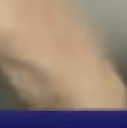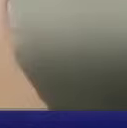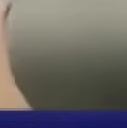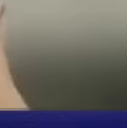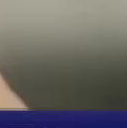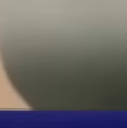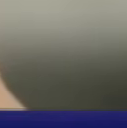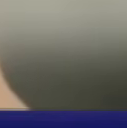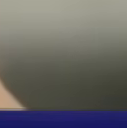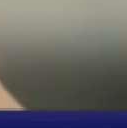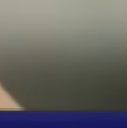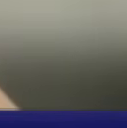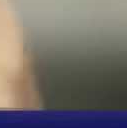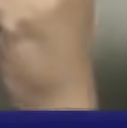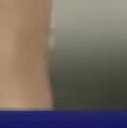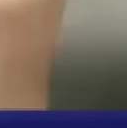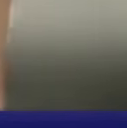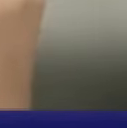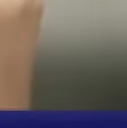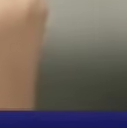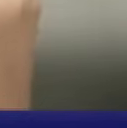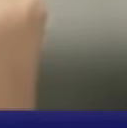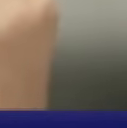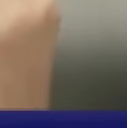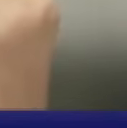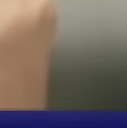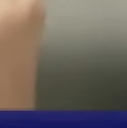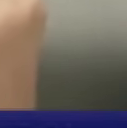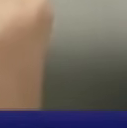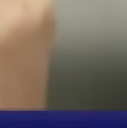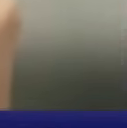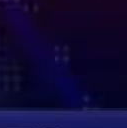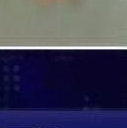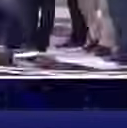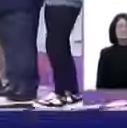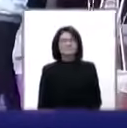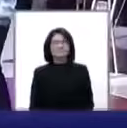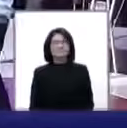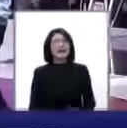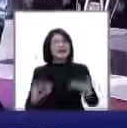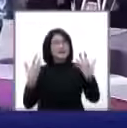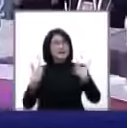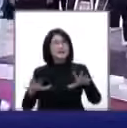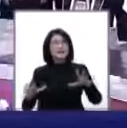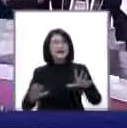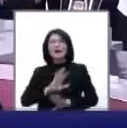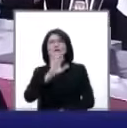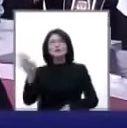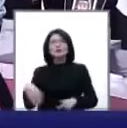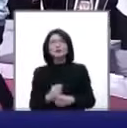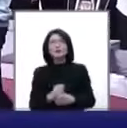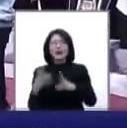ini sehubungan juga dengan eh apa jaket yang dikenakannya Naruto Naruto adalah tokoh di mana awalnya dianggap sebagai tokoh yang